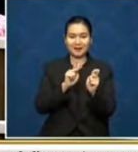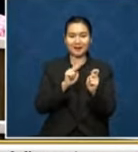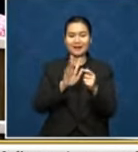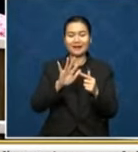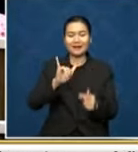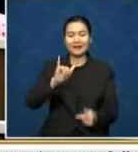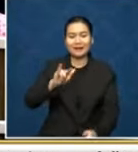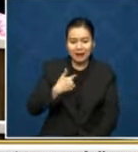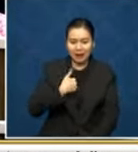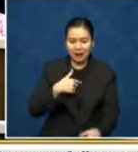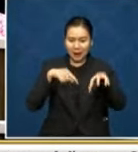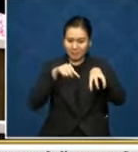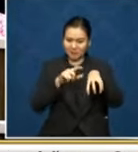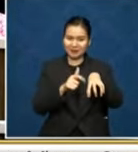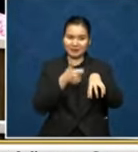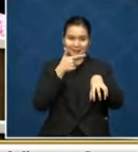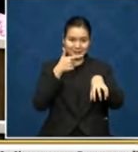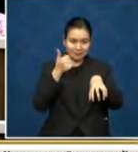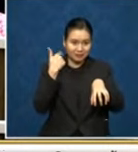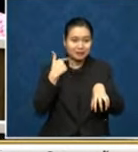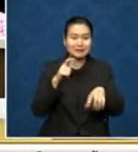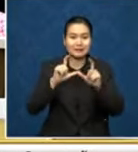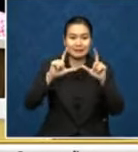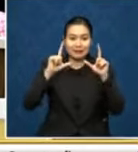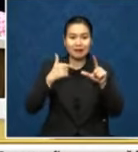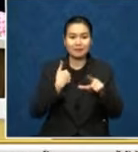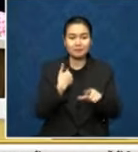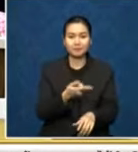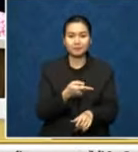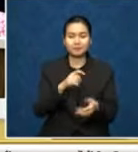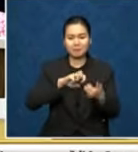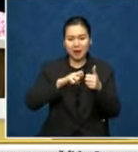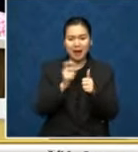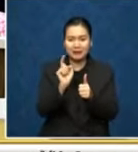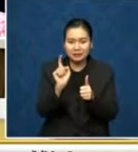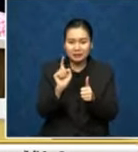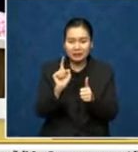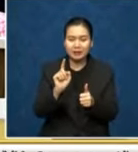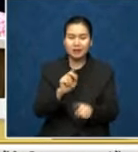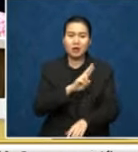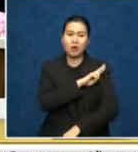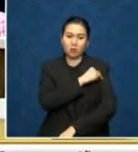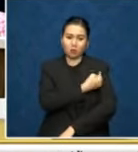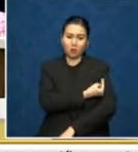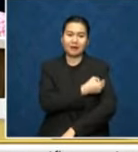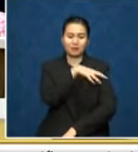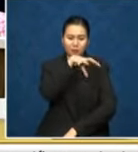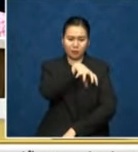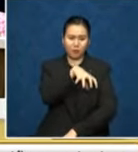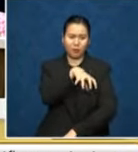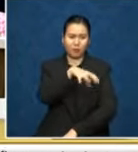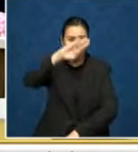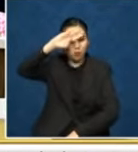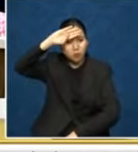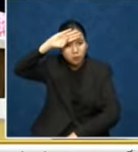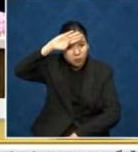ว่าเป็นพื้นที่อำเภอใหญ่ของจังหวัดสุราษฎร์ธานีประเด็นปัญหาคือโรงพยาบาลการดิษฐ์ปัจจุบันรองรับผู้ป่วย